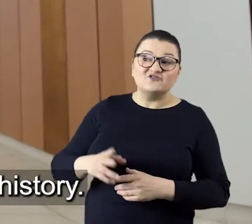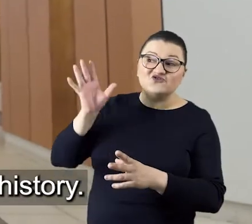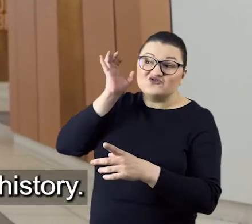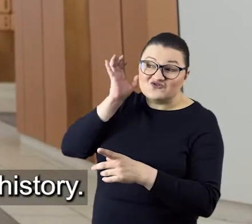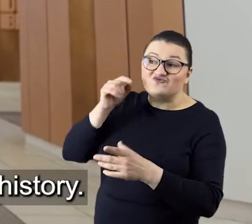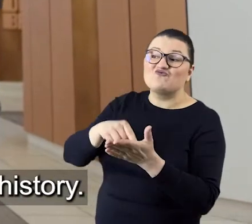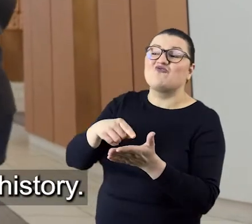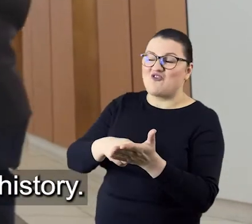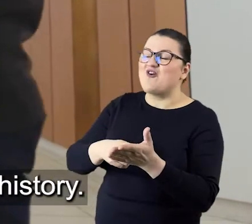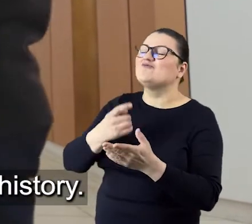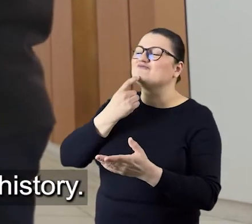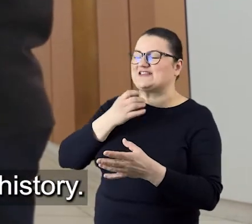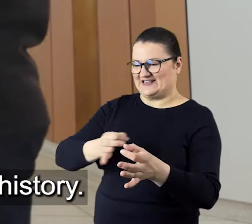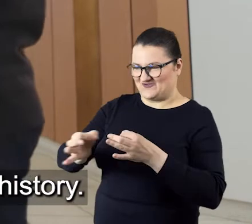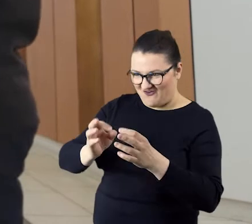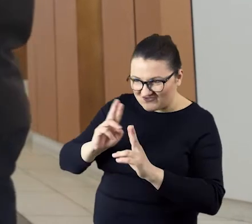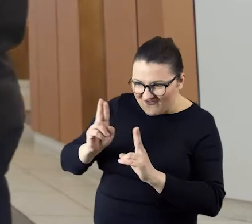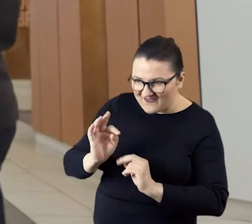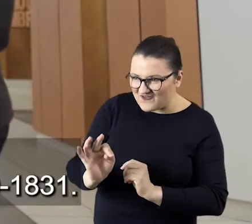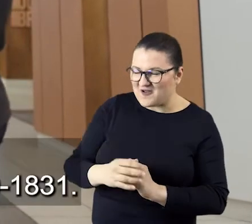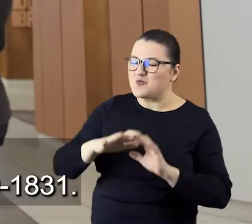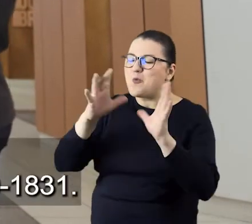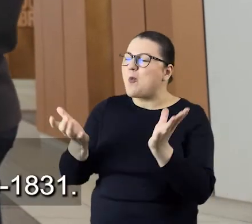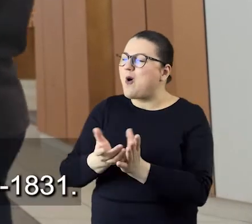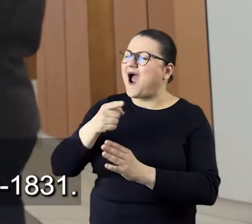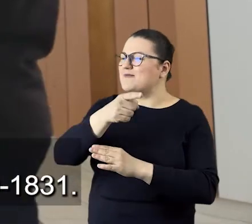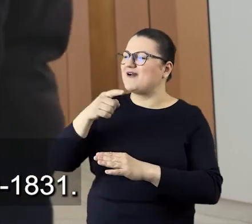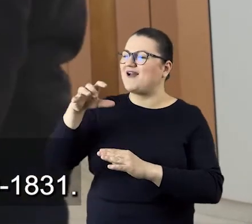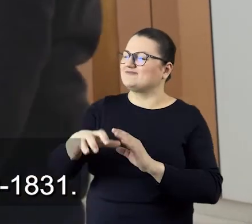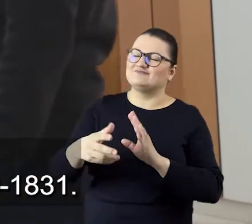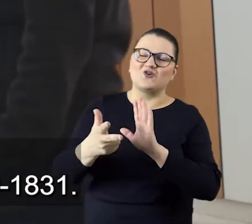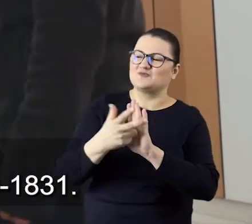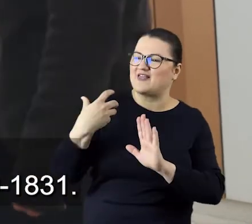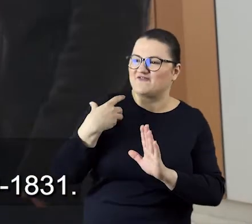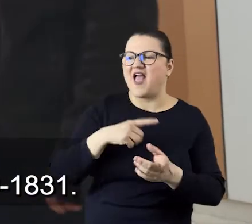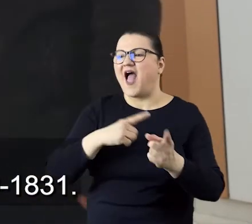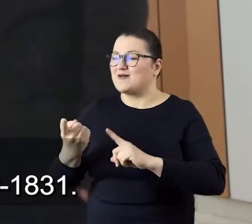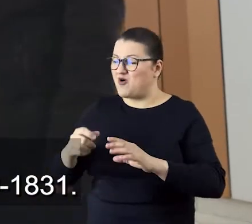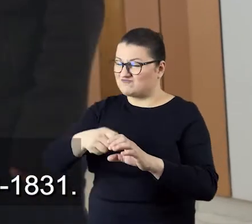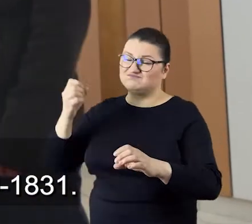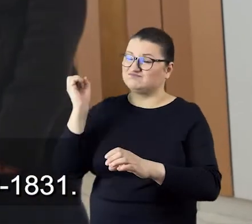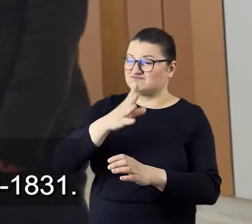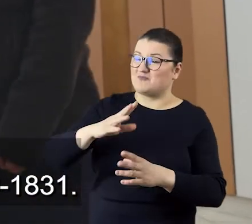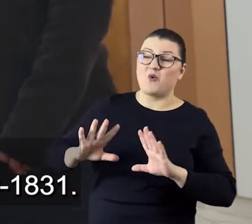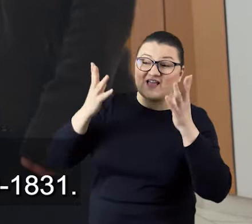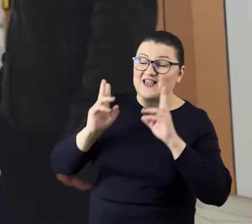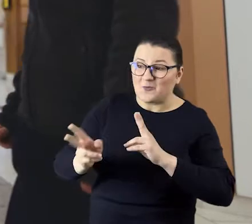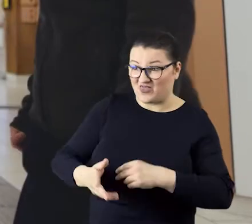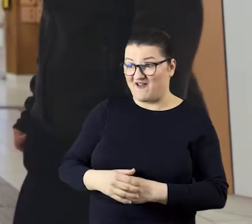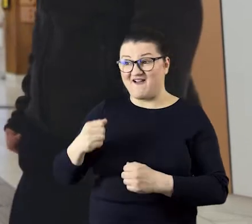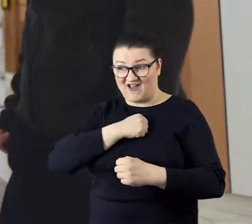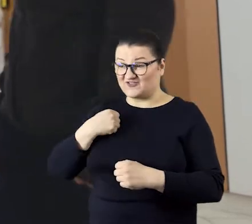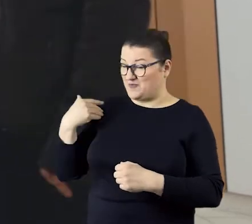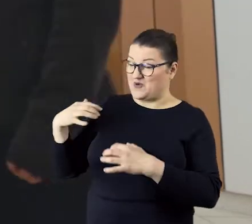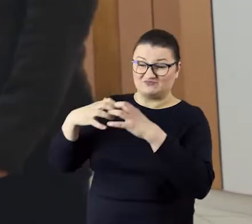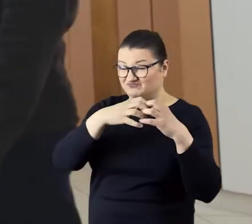To, co pan słyszy, to odgłos historii. Kula armatnia z XVIII wieku, granat z powstania listopadowego, Warszawa